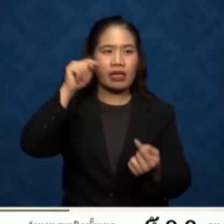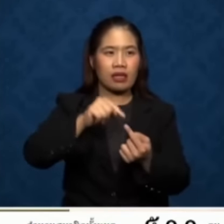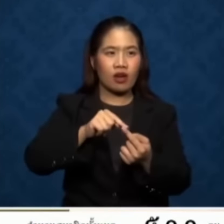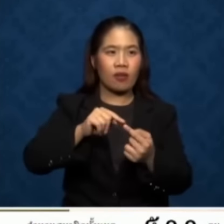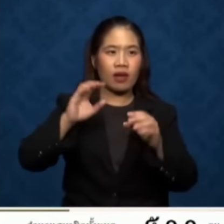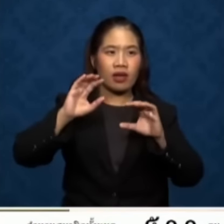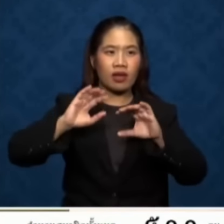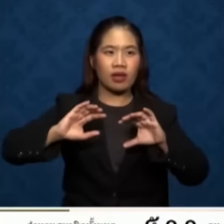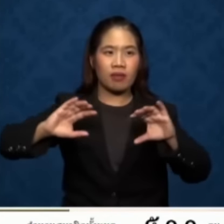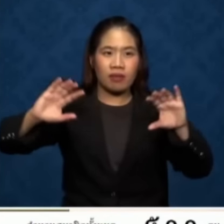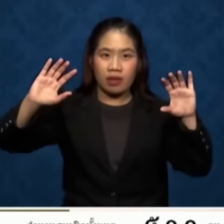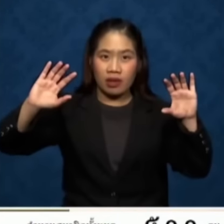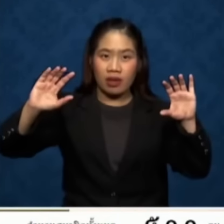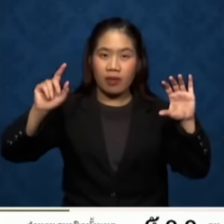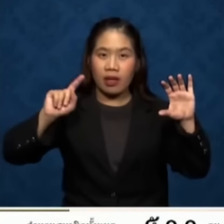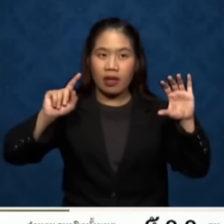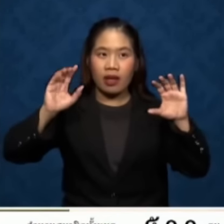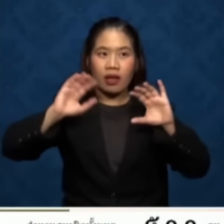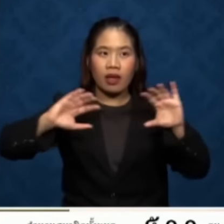ที่ยึดอำนาจจากท่านไป